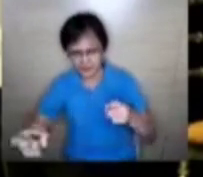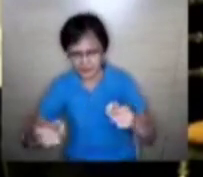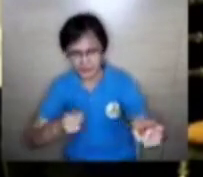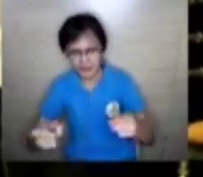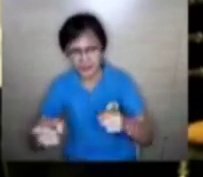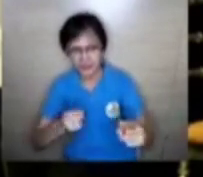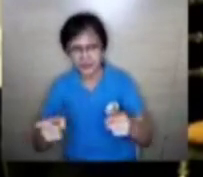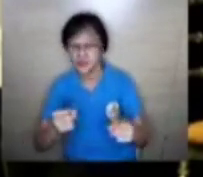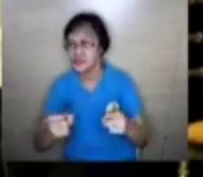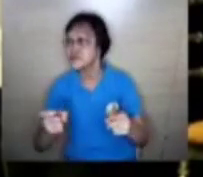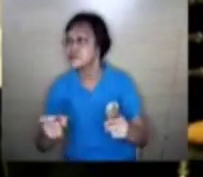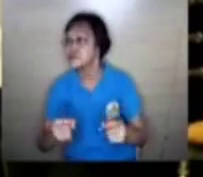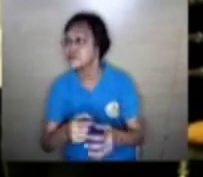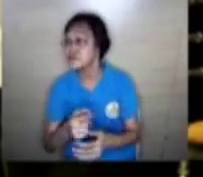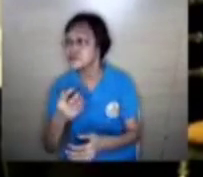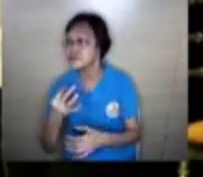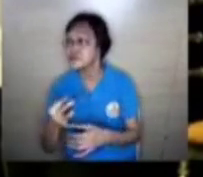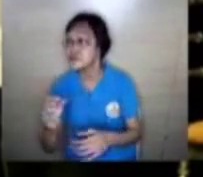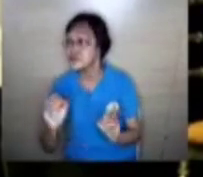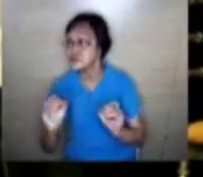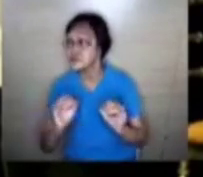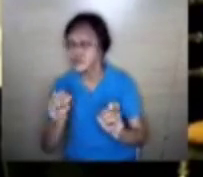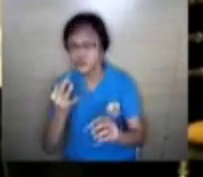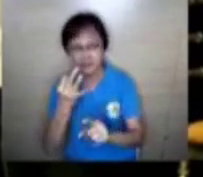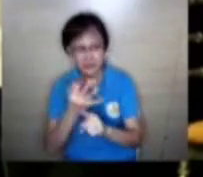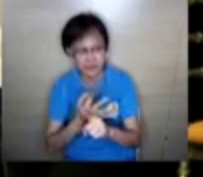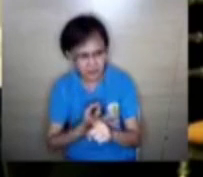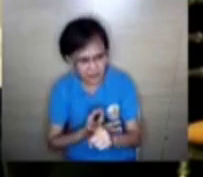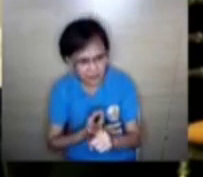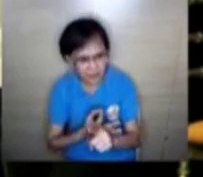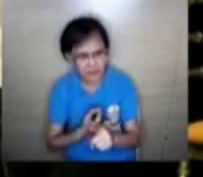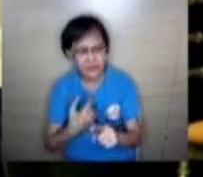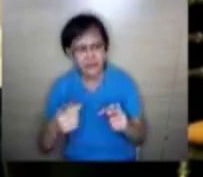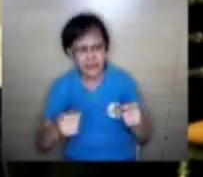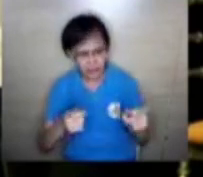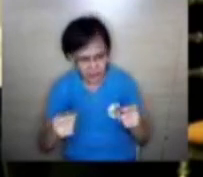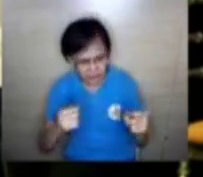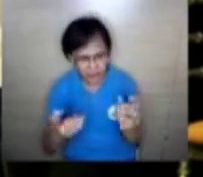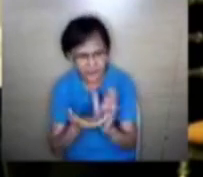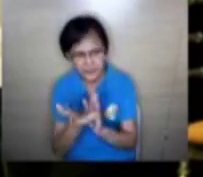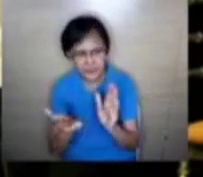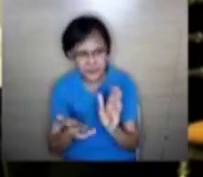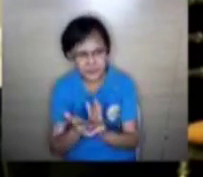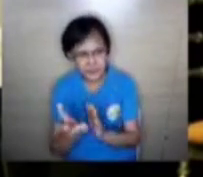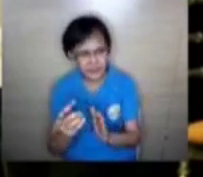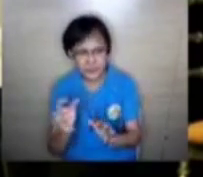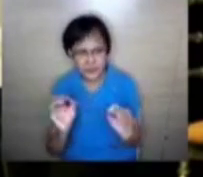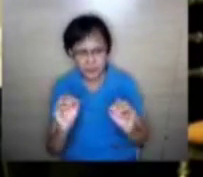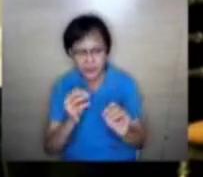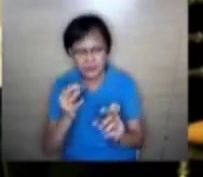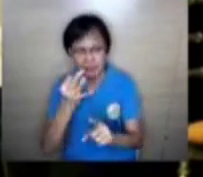pang 9 na buwan bago nagkaroon ng community quarantine o lockdown. Wala pang 9 na buwan.